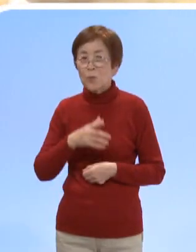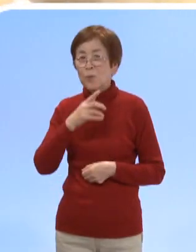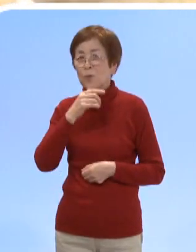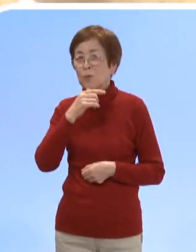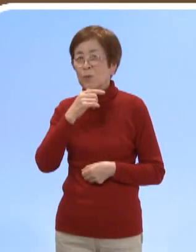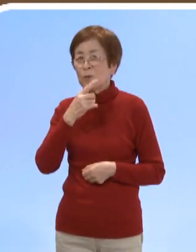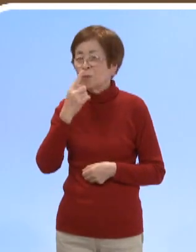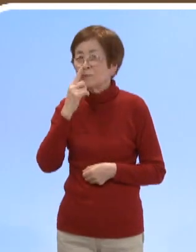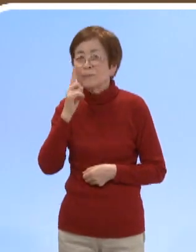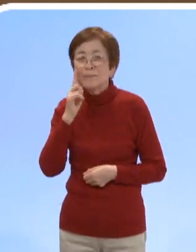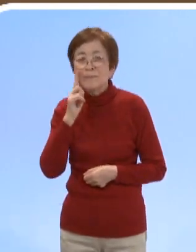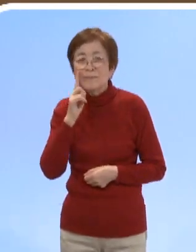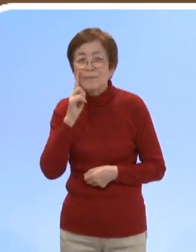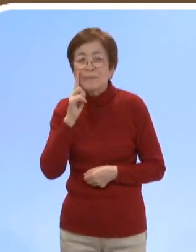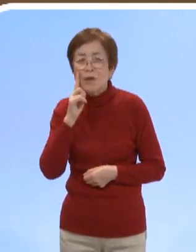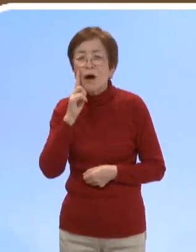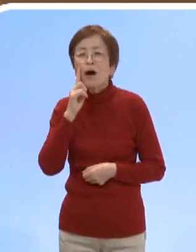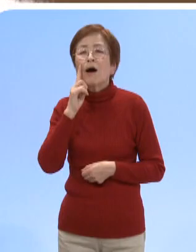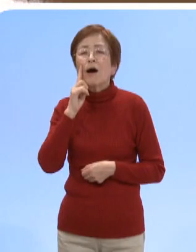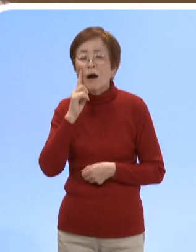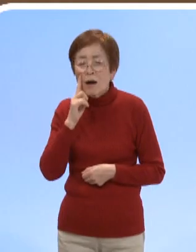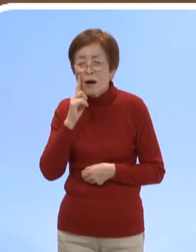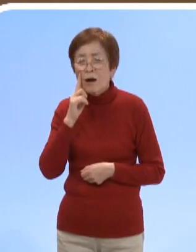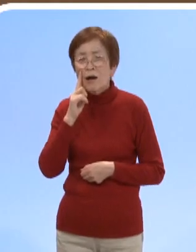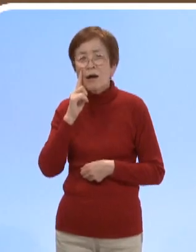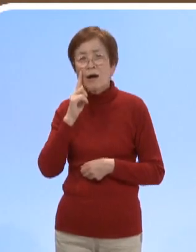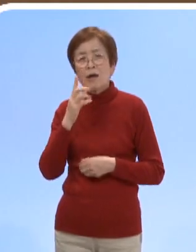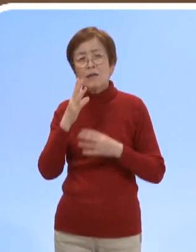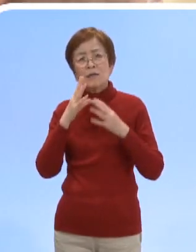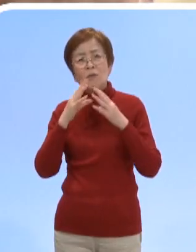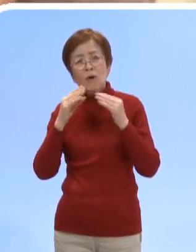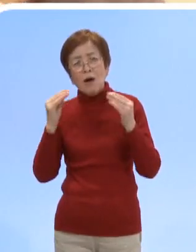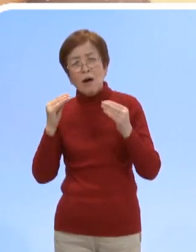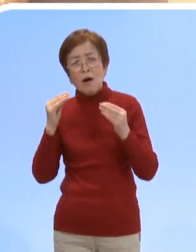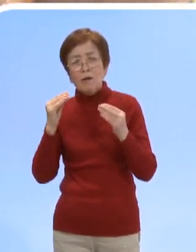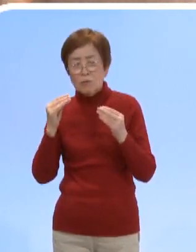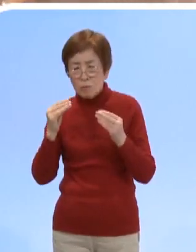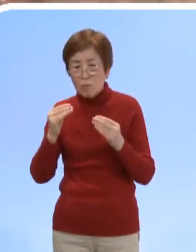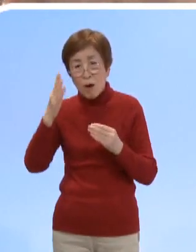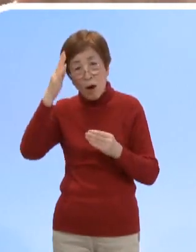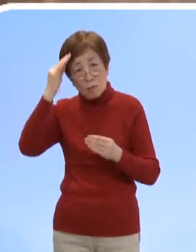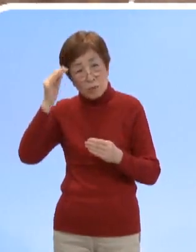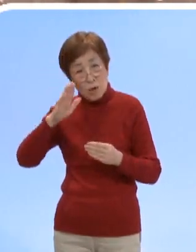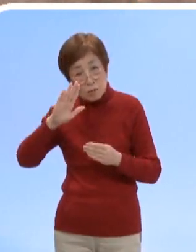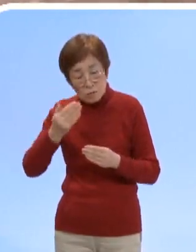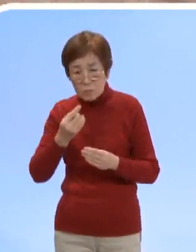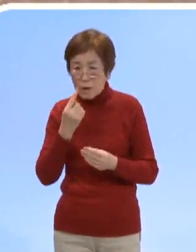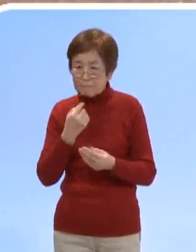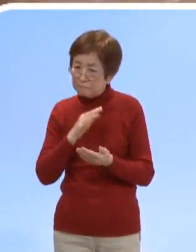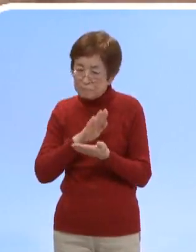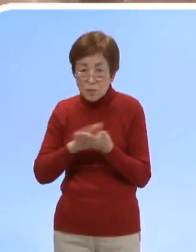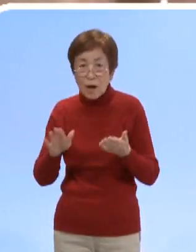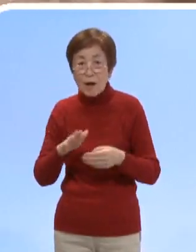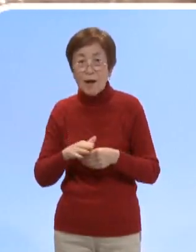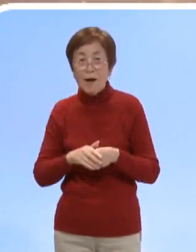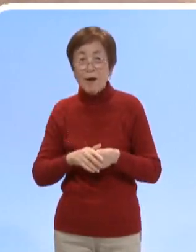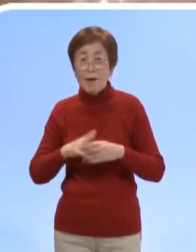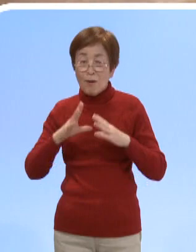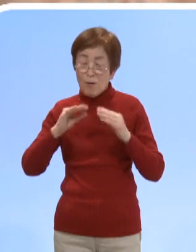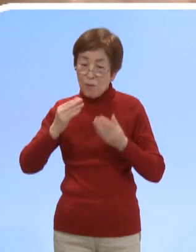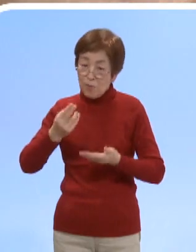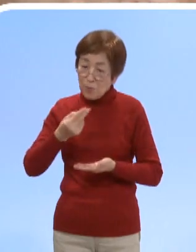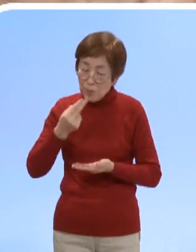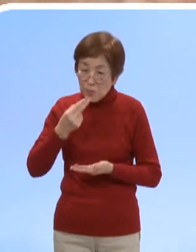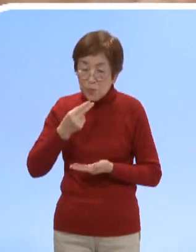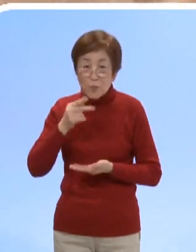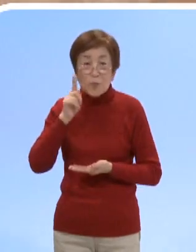。 あ、でも柔らかい。あ、うん、あっさりしてるのに油がちゃんとあって柔らかくてスッと入